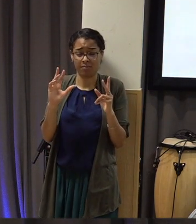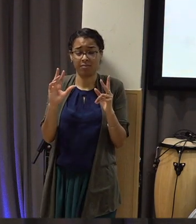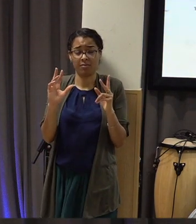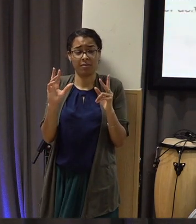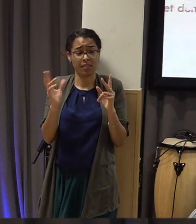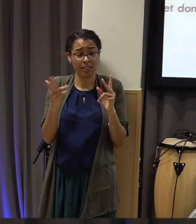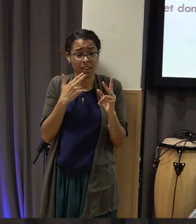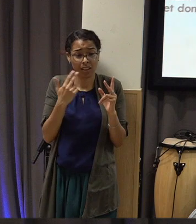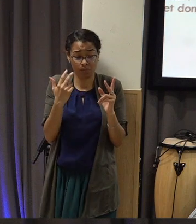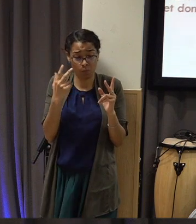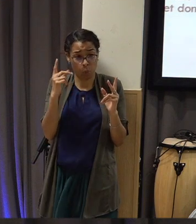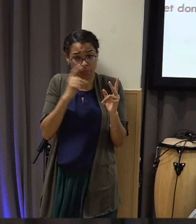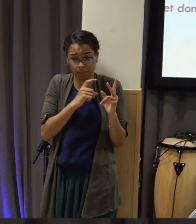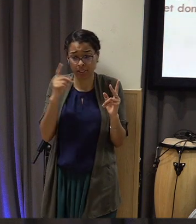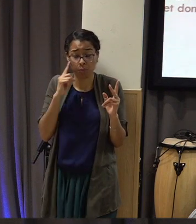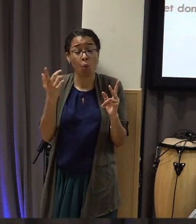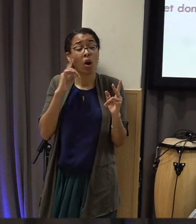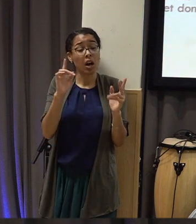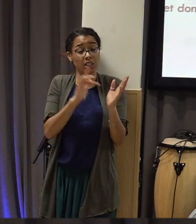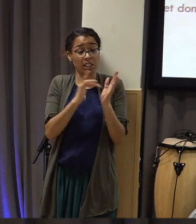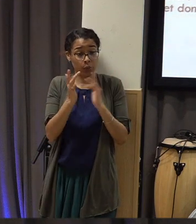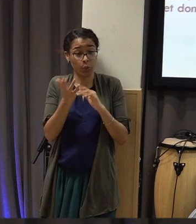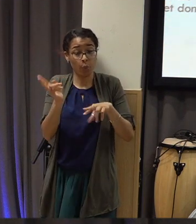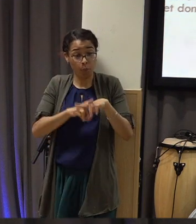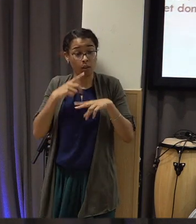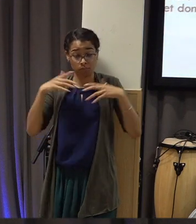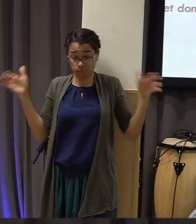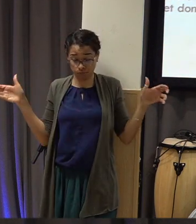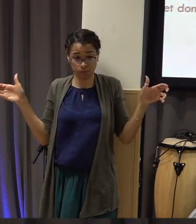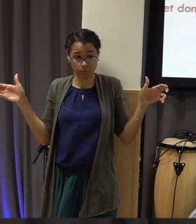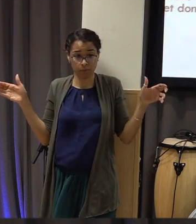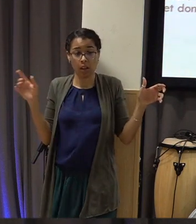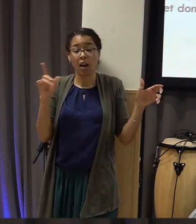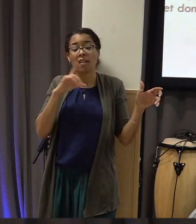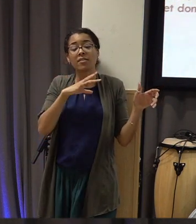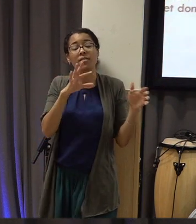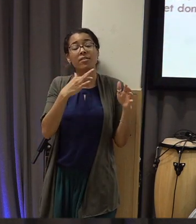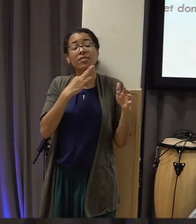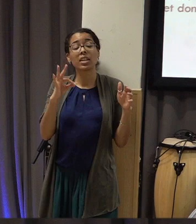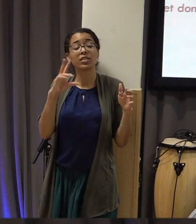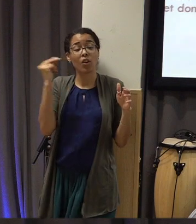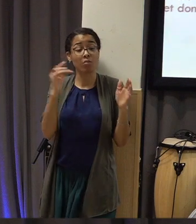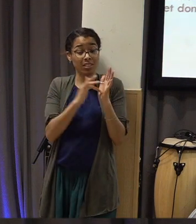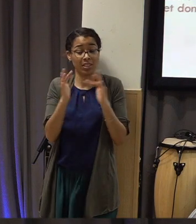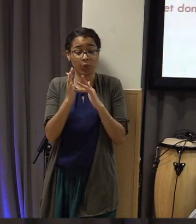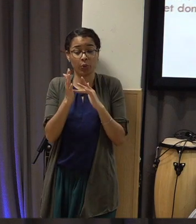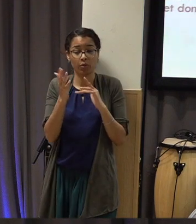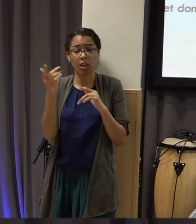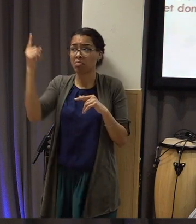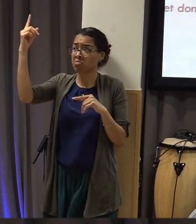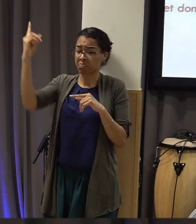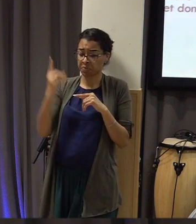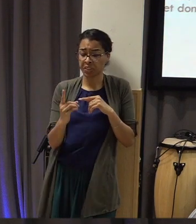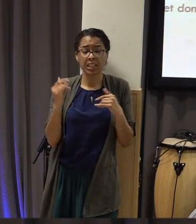Jésus lui-même l'a dit. Car le Fils de l'homme est venu non pour être servi, mais pour servir et donner sa